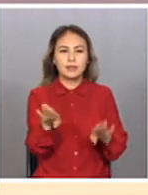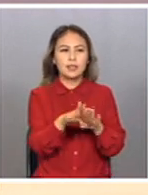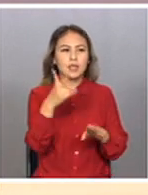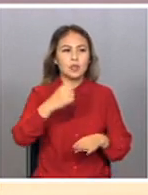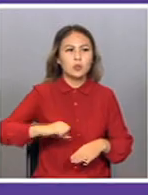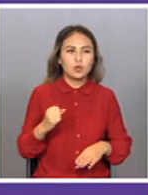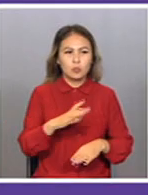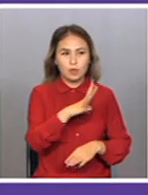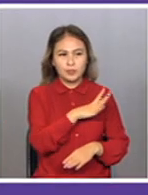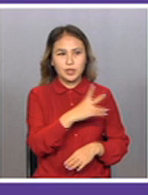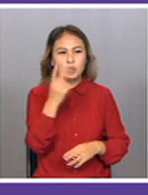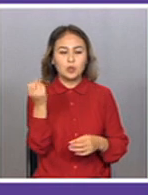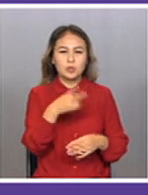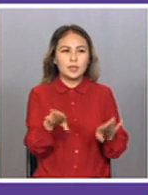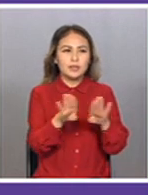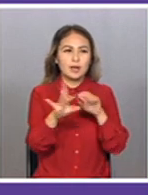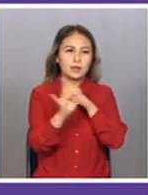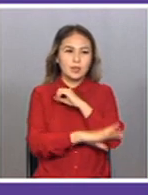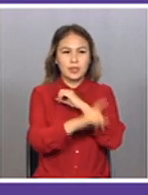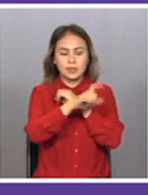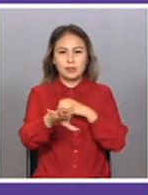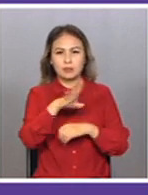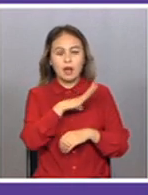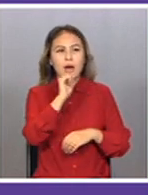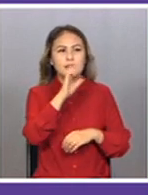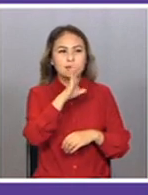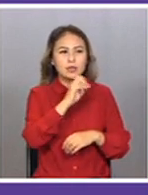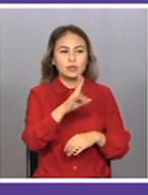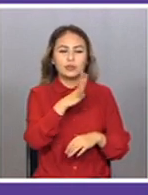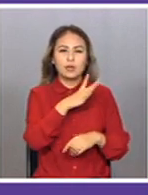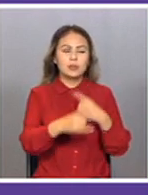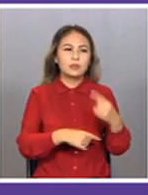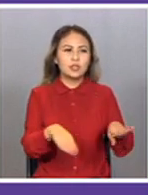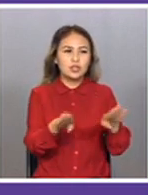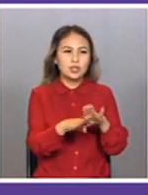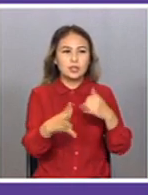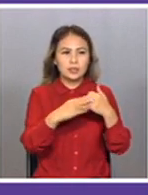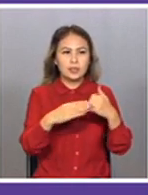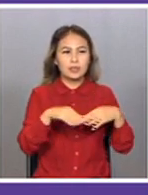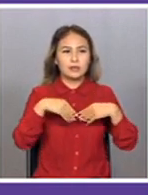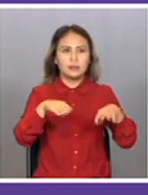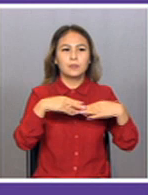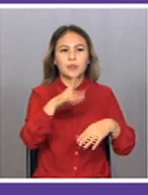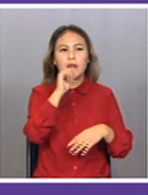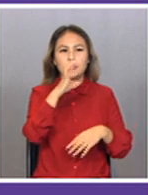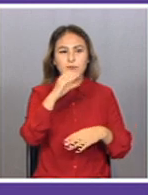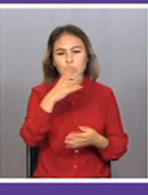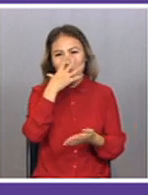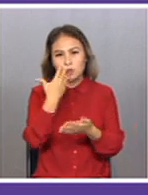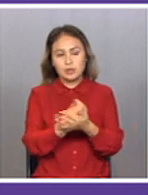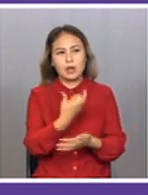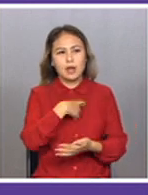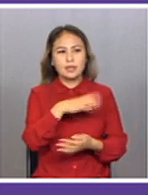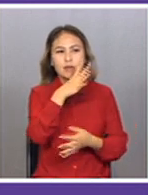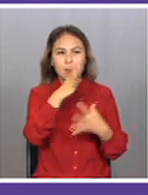дос болыпты. Екеуі де кедей адамдар екен. Асан ұлтарақтай жеріне егін егіп, Қасен өзінің азғана